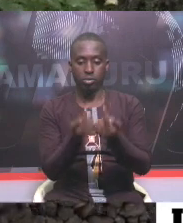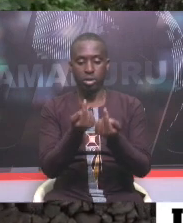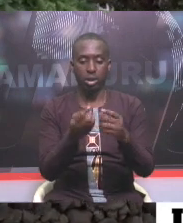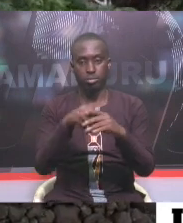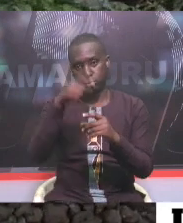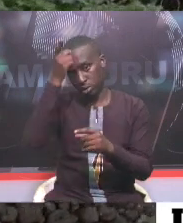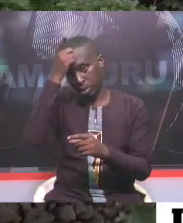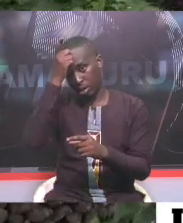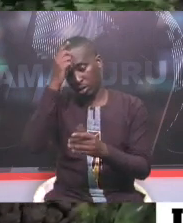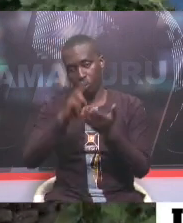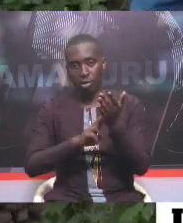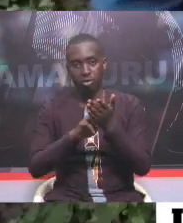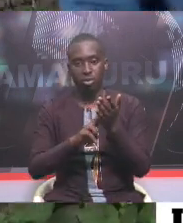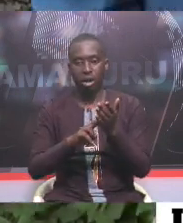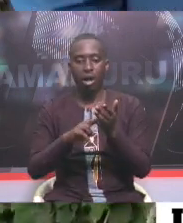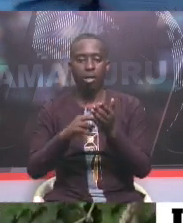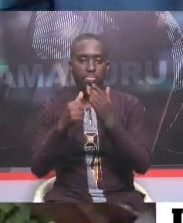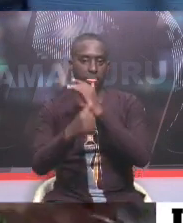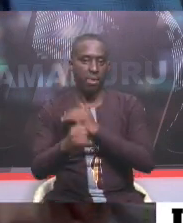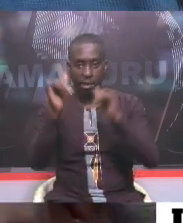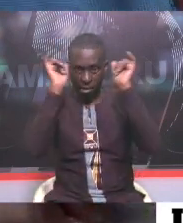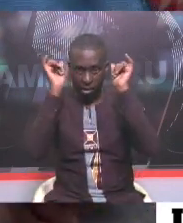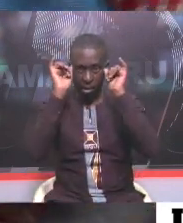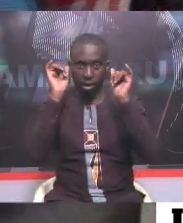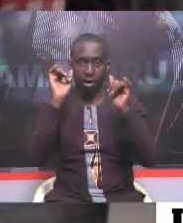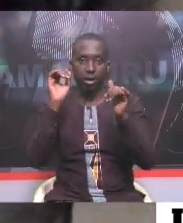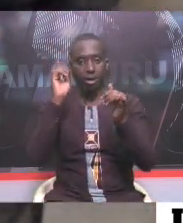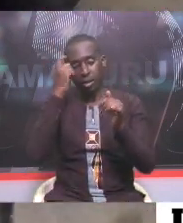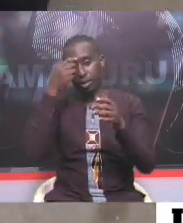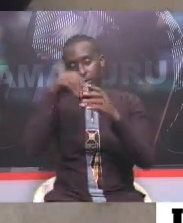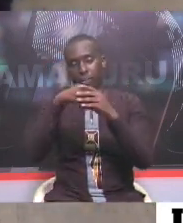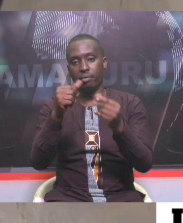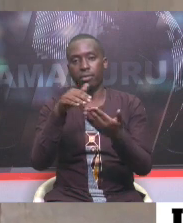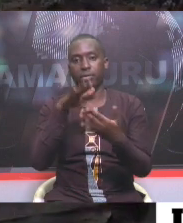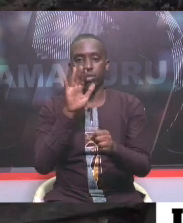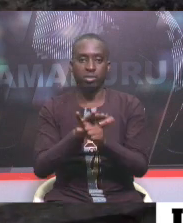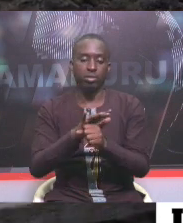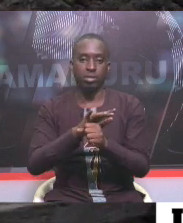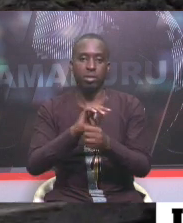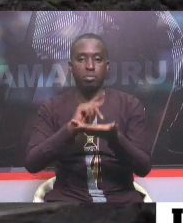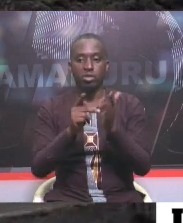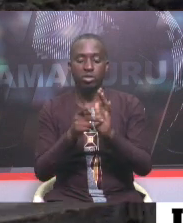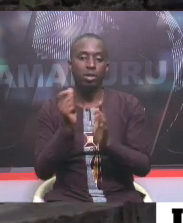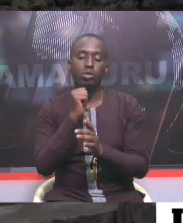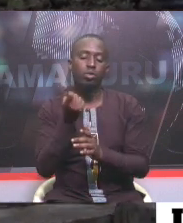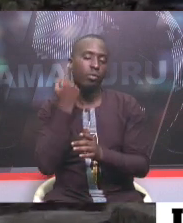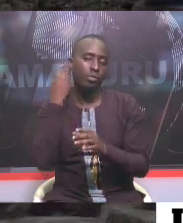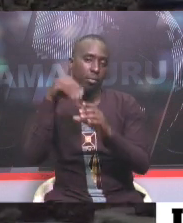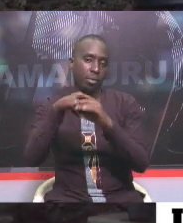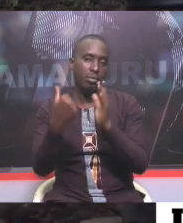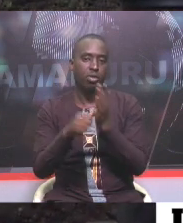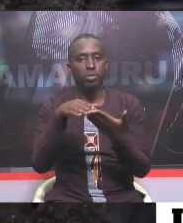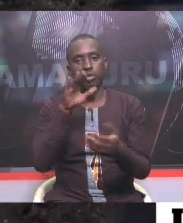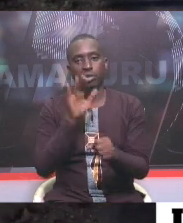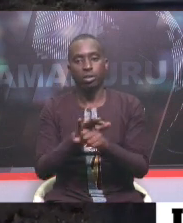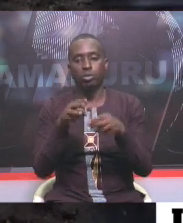by'icyaro hifashishijwe amase y'inka ndetse leta igenda ishoramo amafaranga menshi. Gusa uyu mushinga ntiwahwemye kumvikanamo ibibazo byinshi